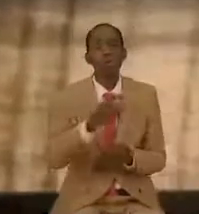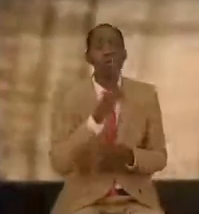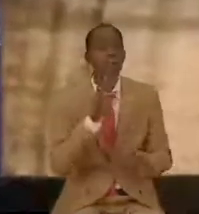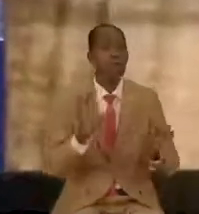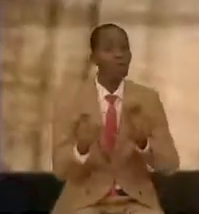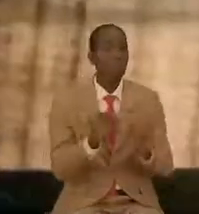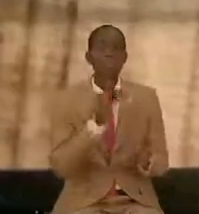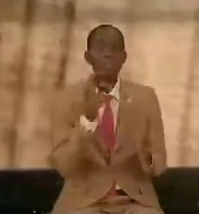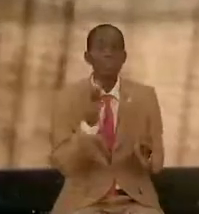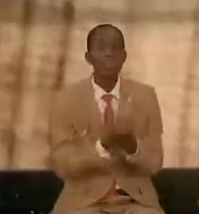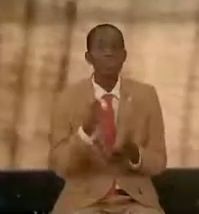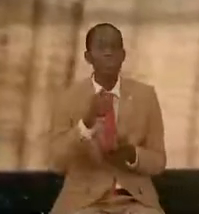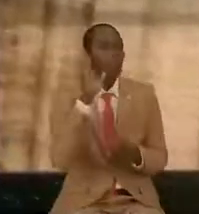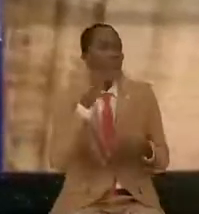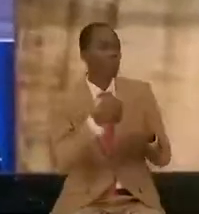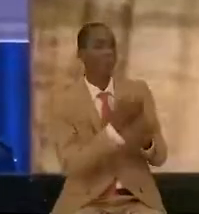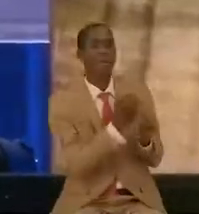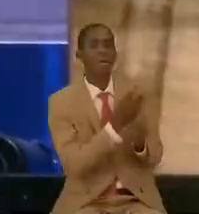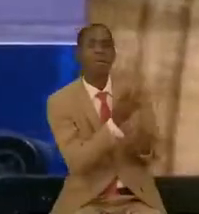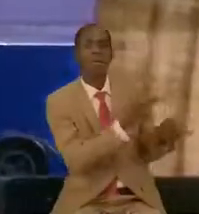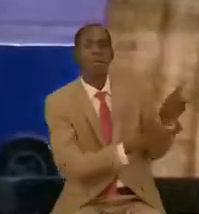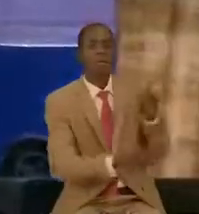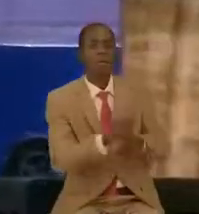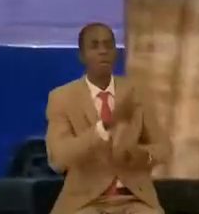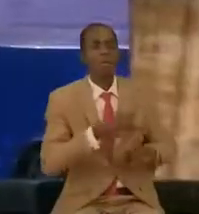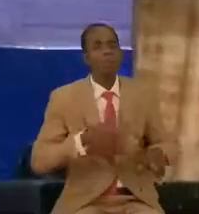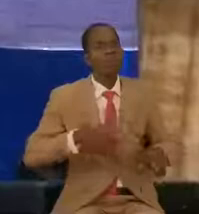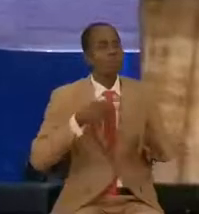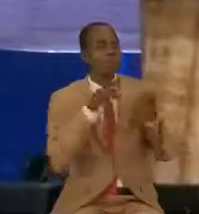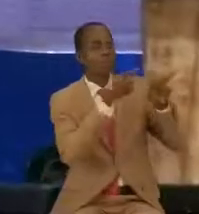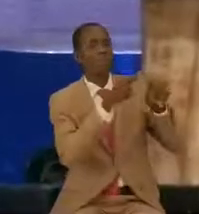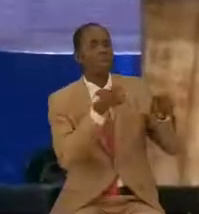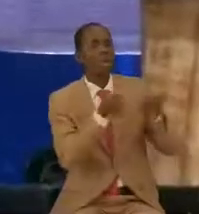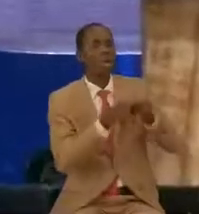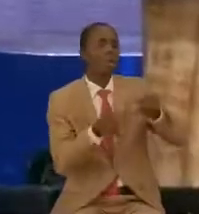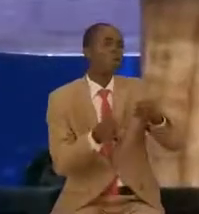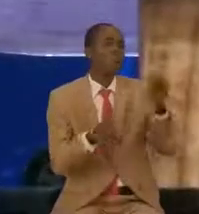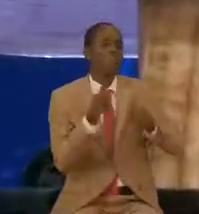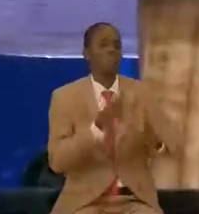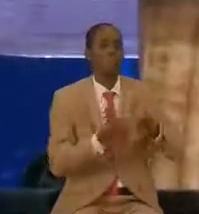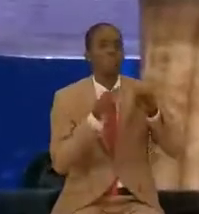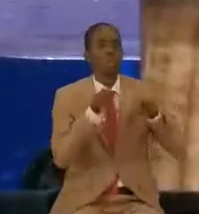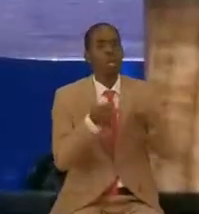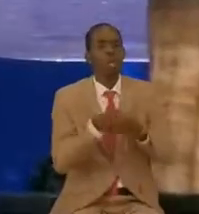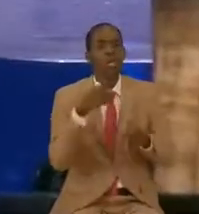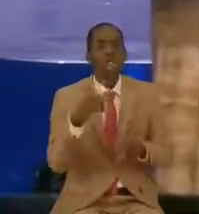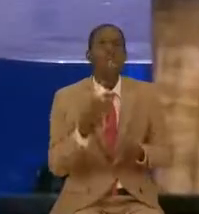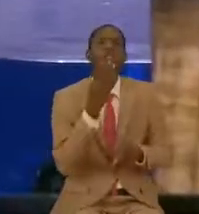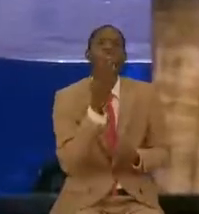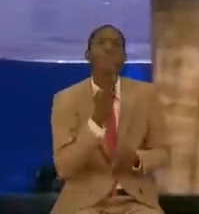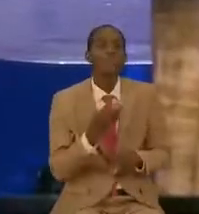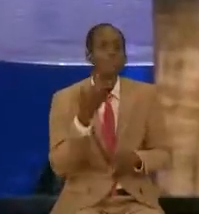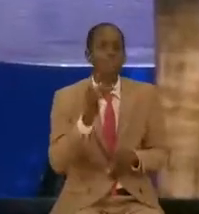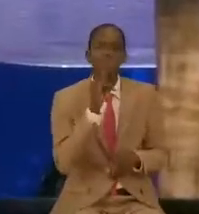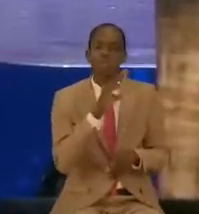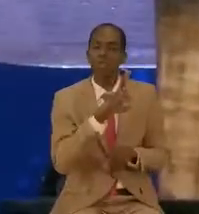c'est superficiel. Ce que vous faites, vous faites qu'ils soient comme vous, les juifs. Il n'y